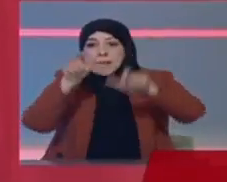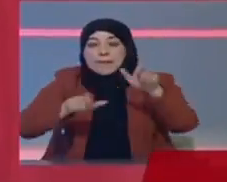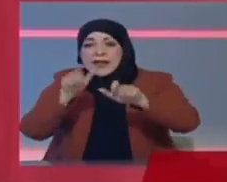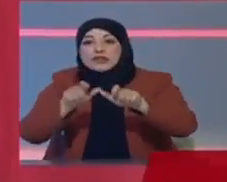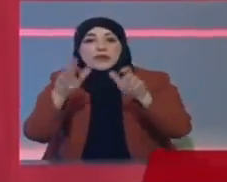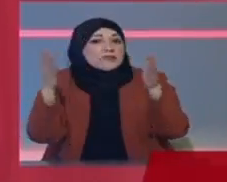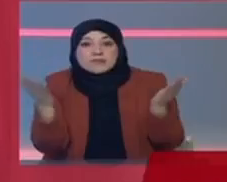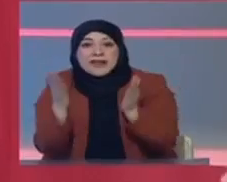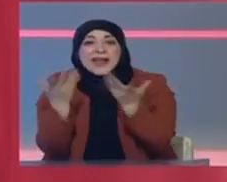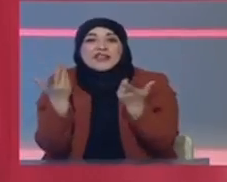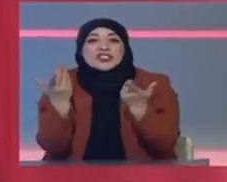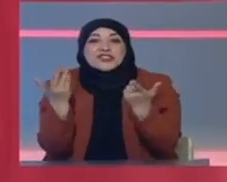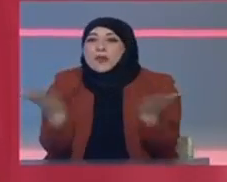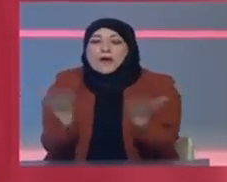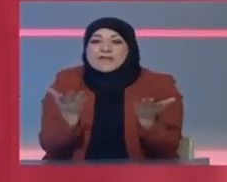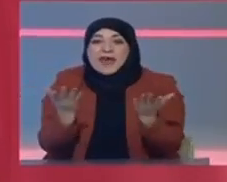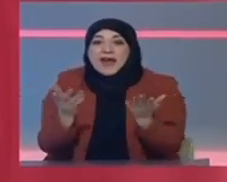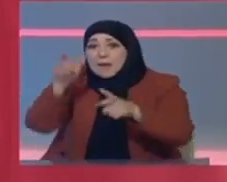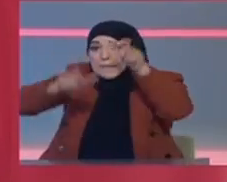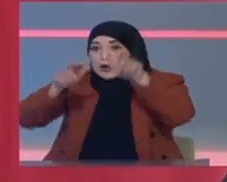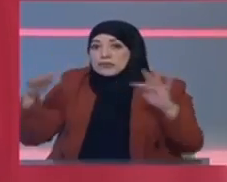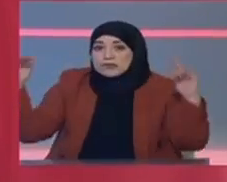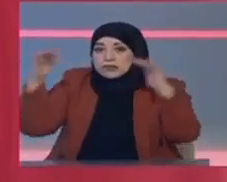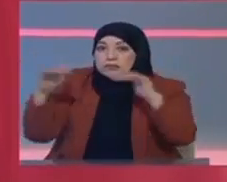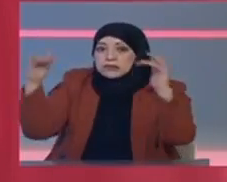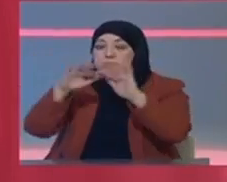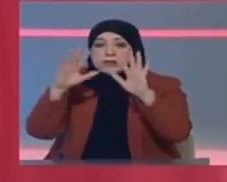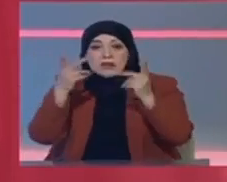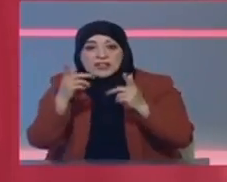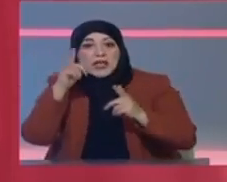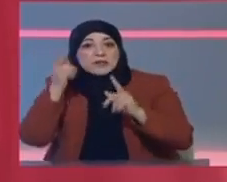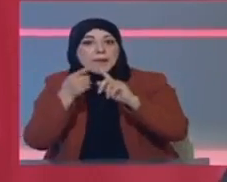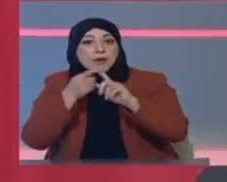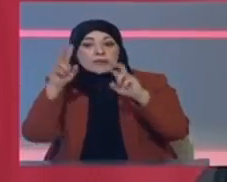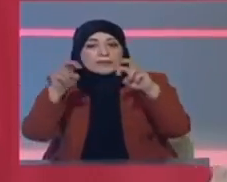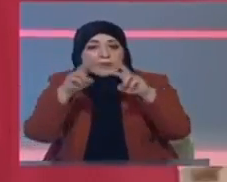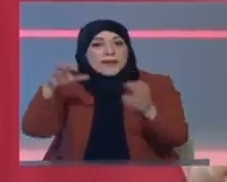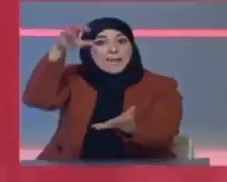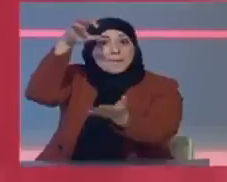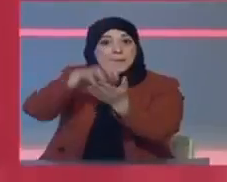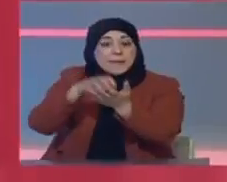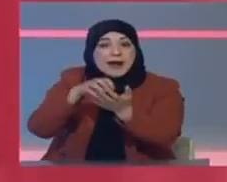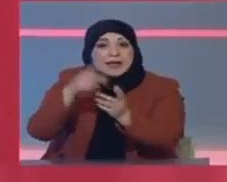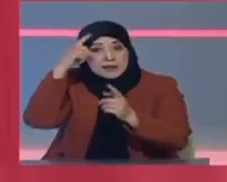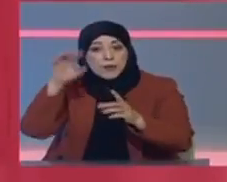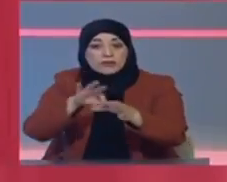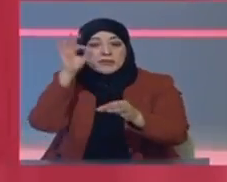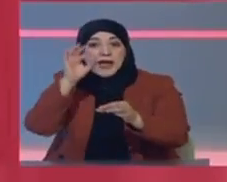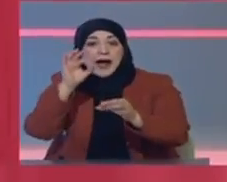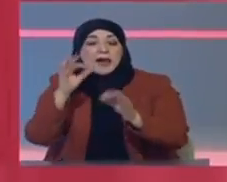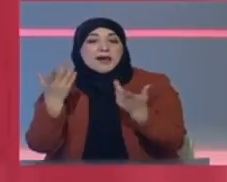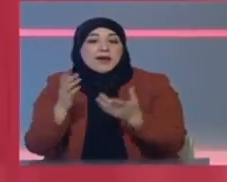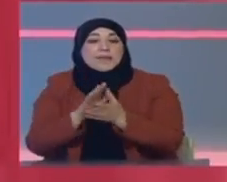وتلا قوات ال الموضوع هذا يلزم نبحثوا على النقطه الوسط اللي تسمح بشكل الوسط هو